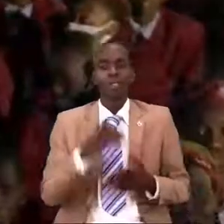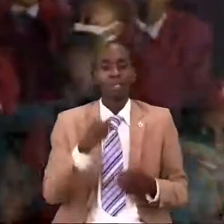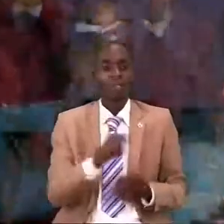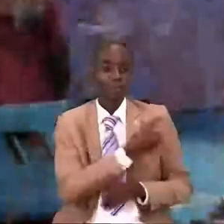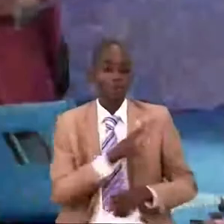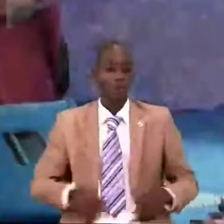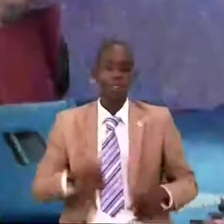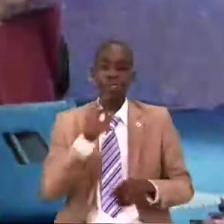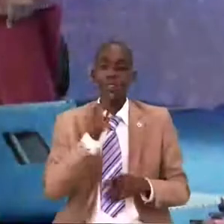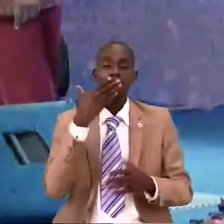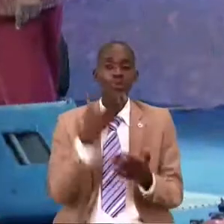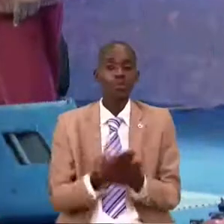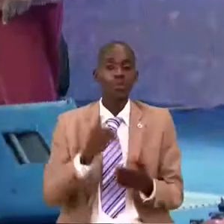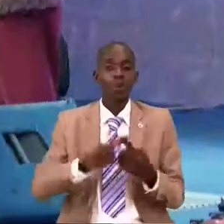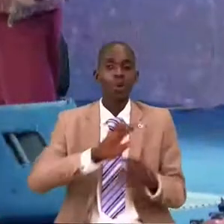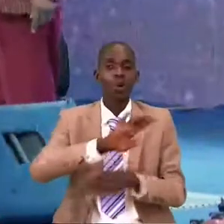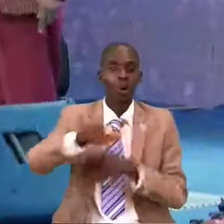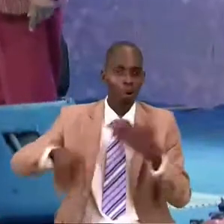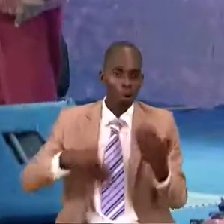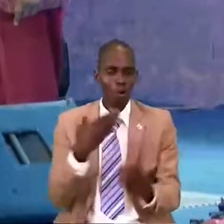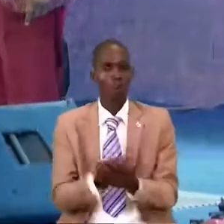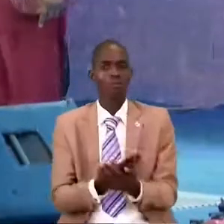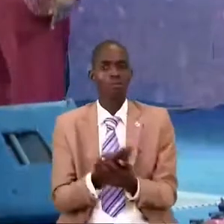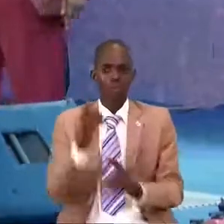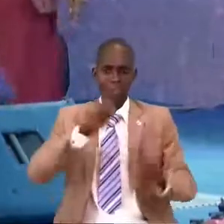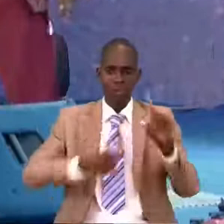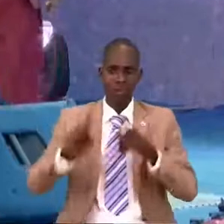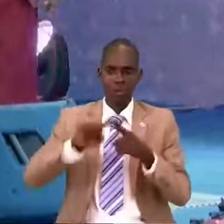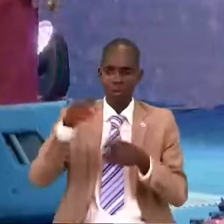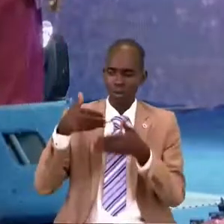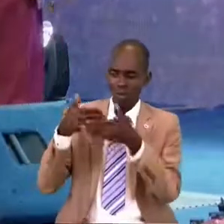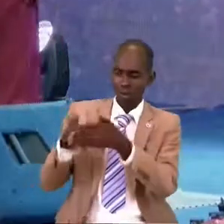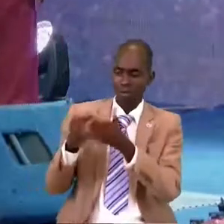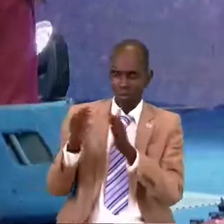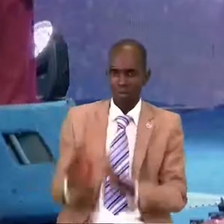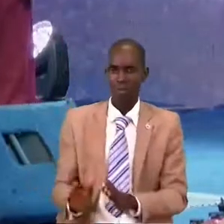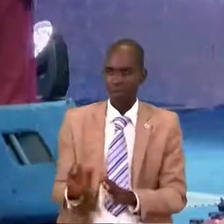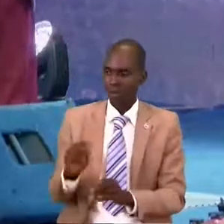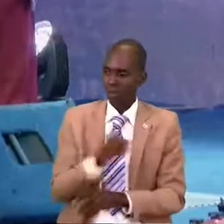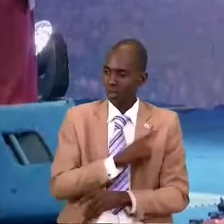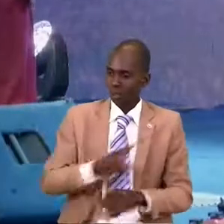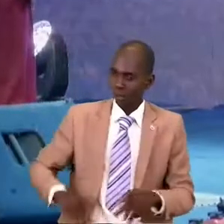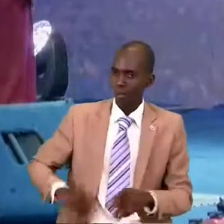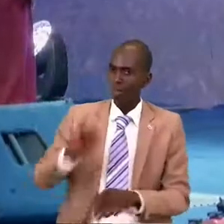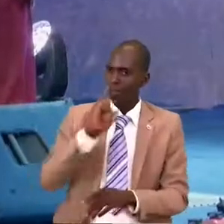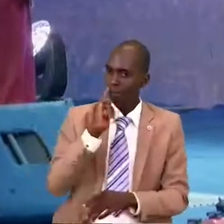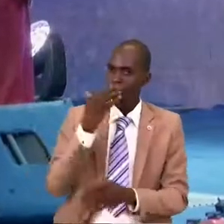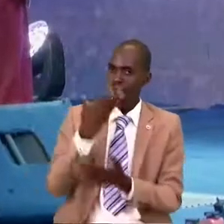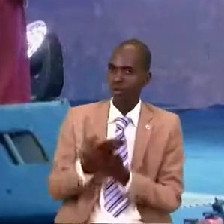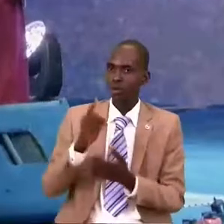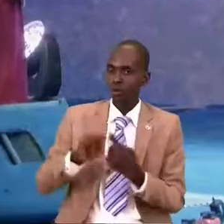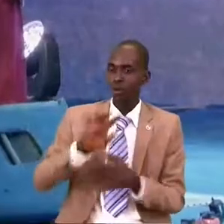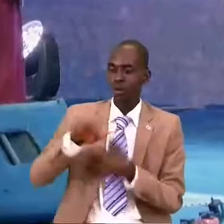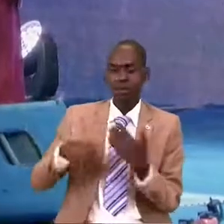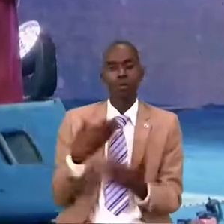Envers tous, les pécheurs, les rétrogrades, les désobéissants, les rebelles, et